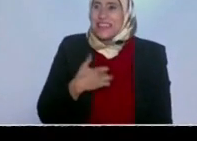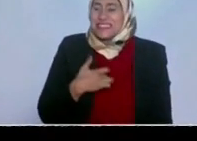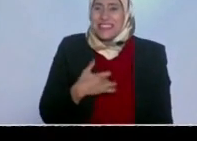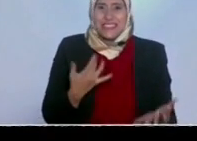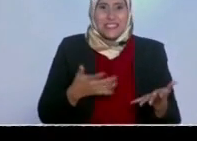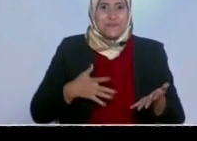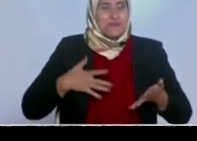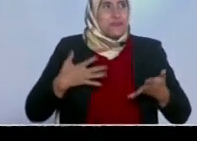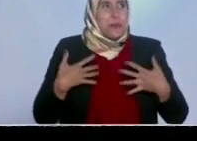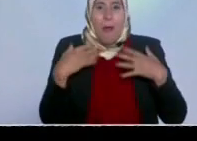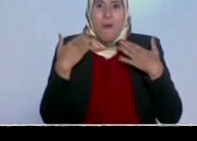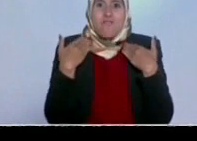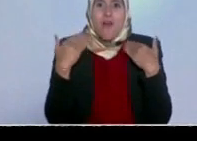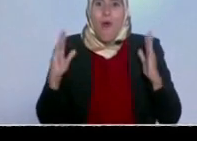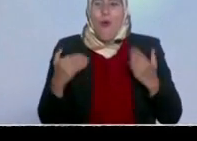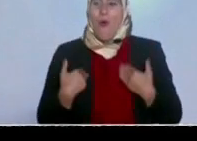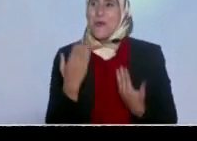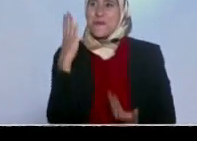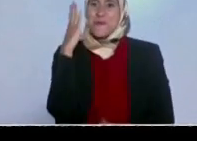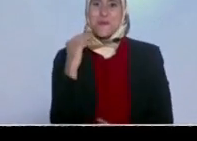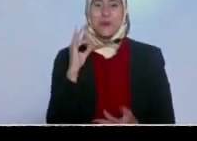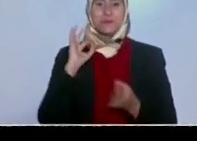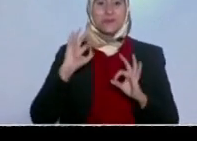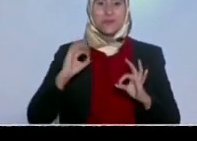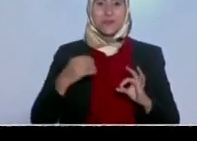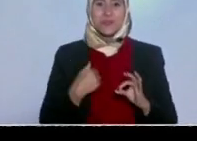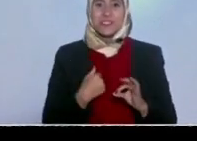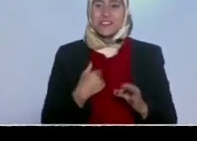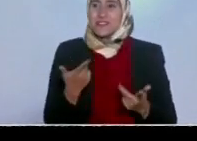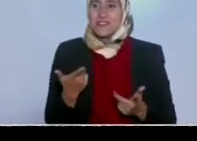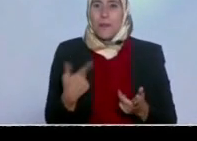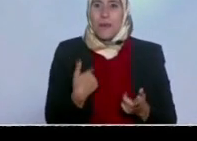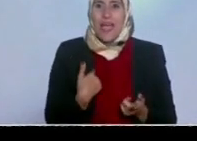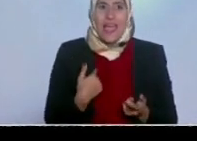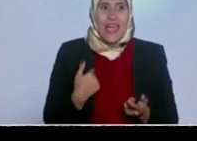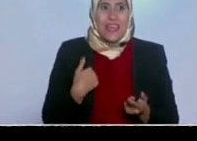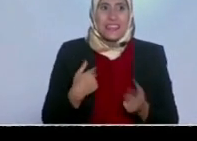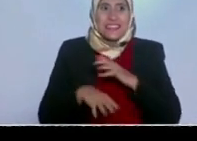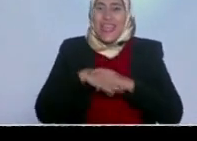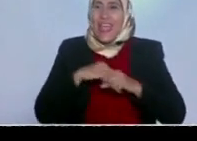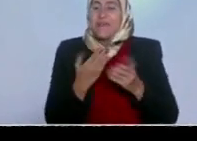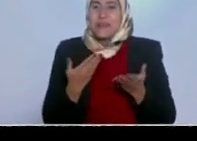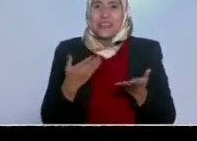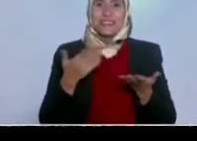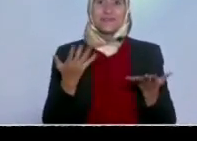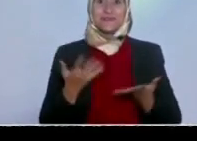يعني فخر وفرح وجزء من الخوف لأنك طبعا وصلت للمرحلة النهائية.